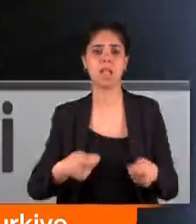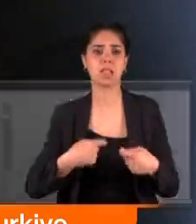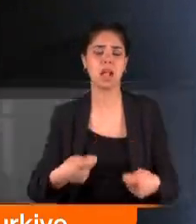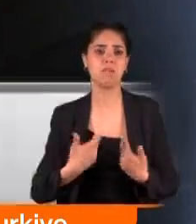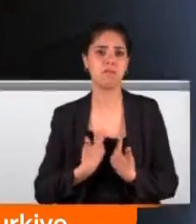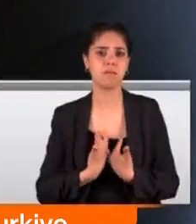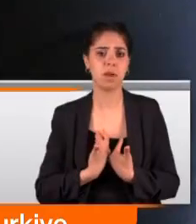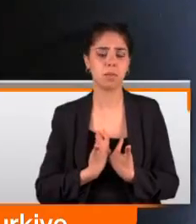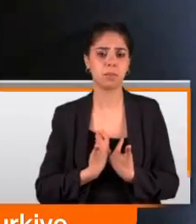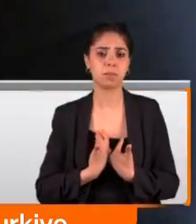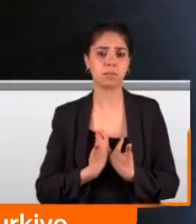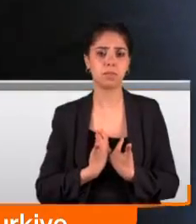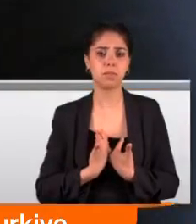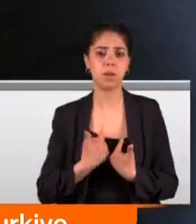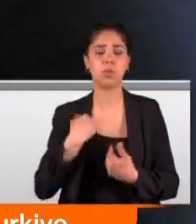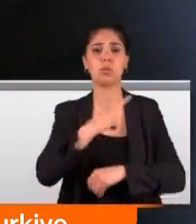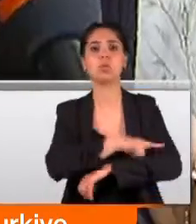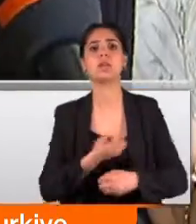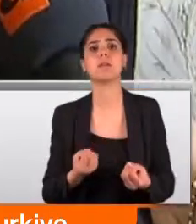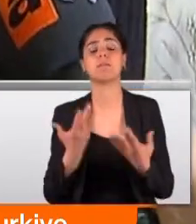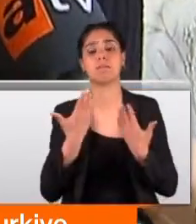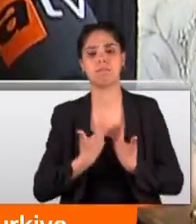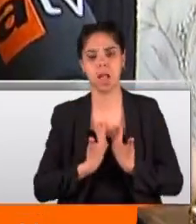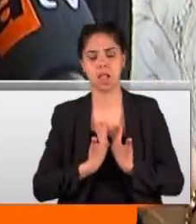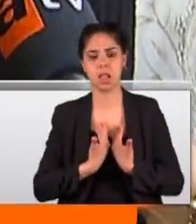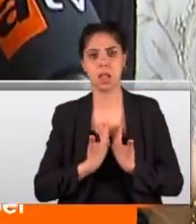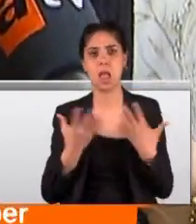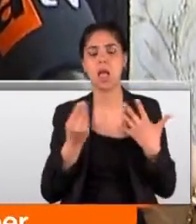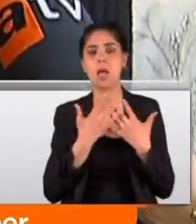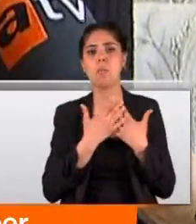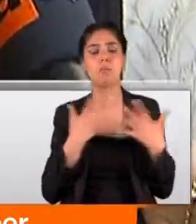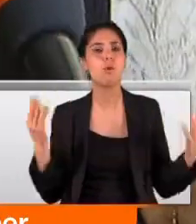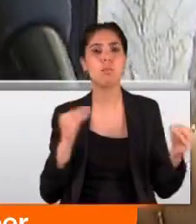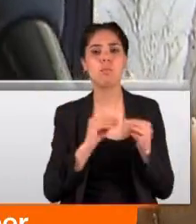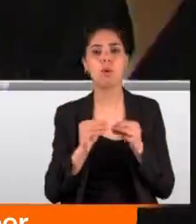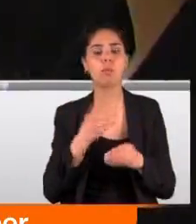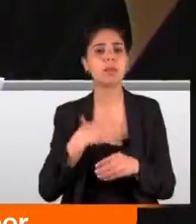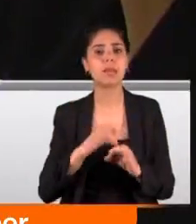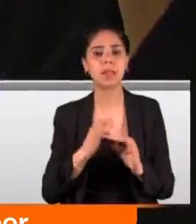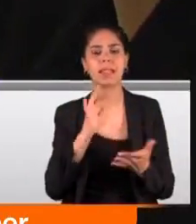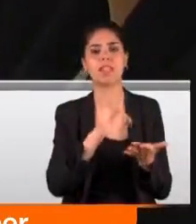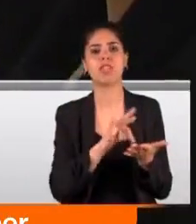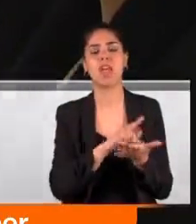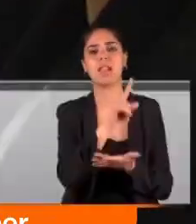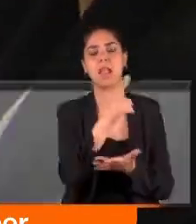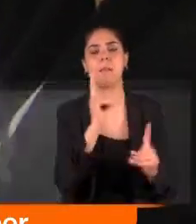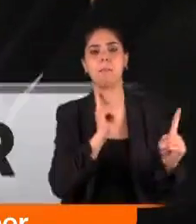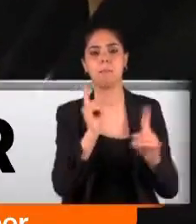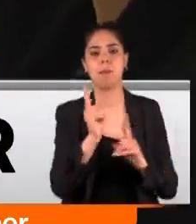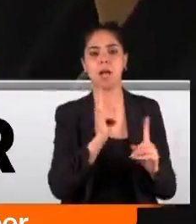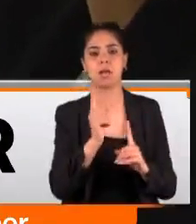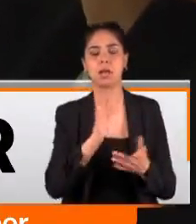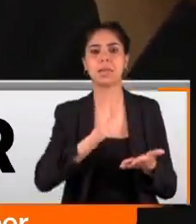yapıyoruz ve bunu artık gücümüz yok en büyük derdimiz ve talebimiz ceza davalarını